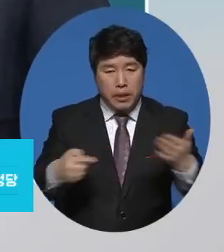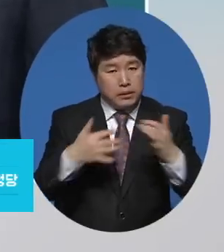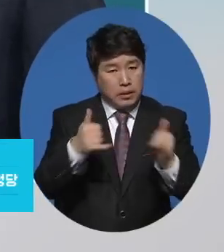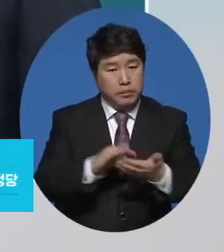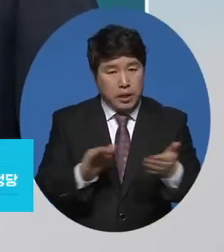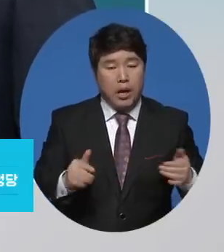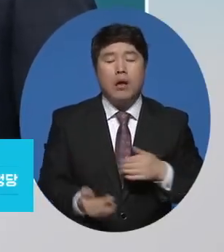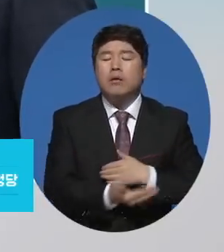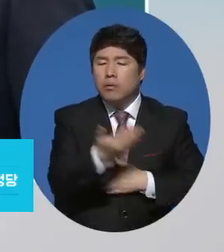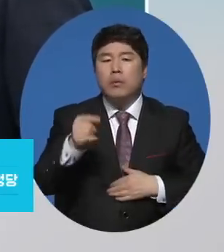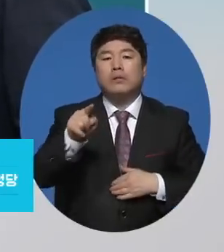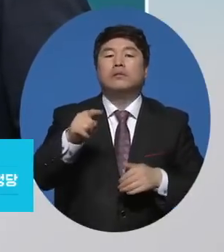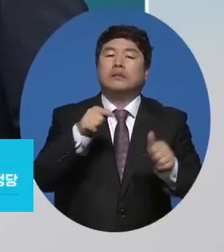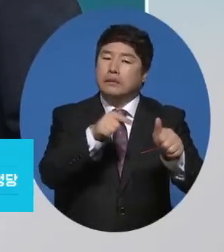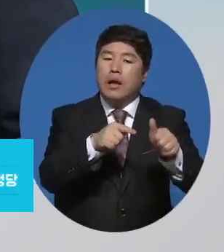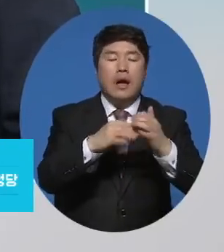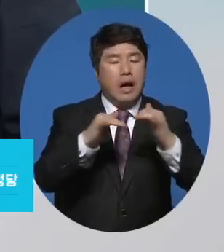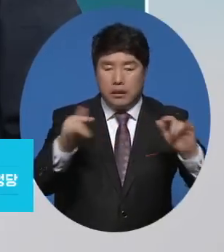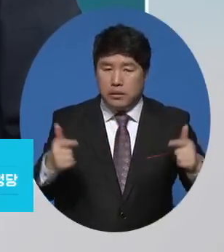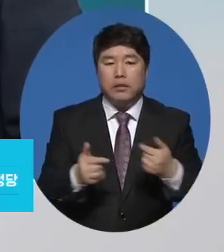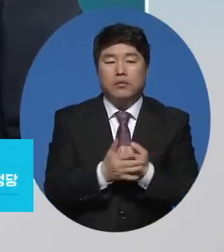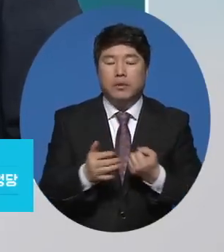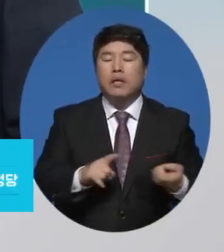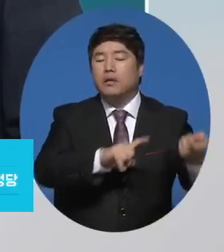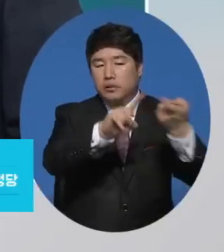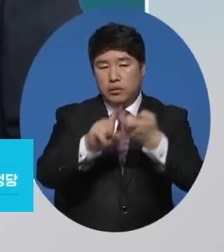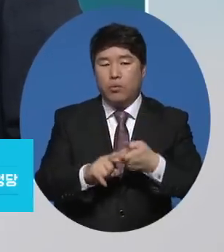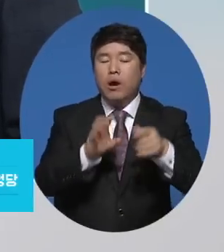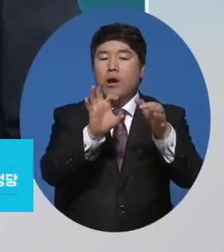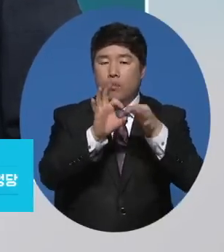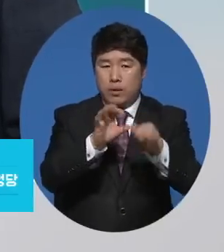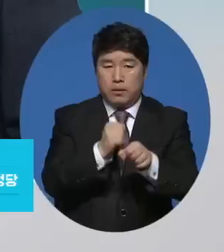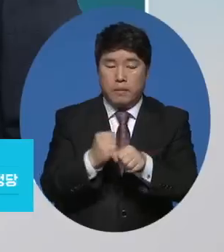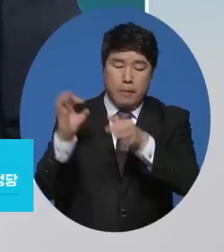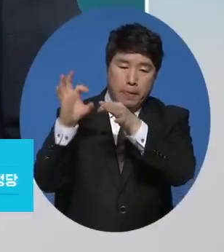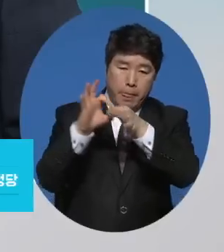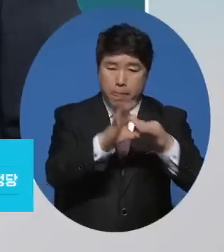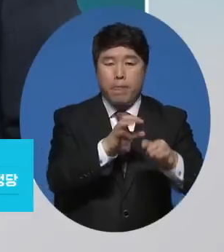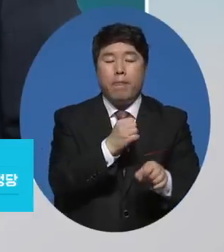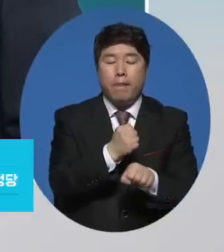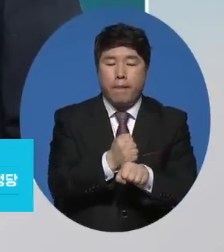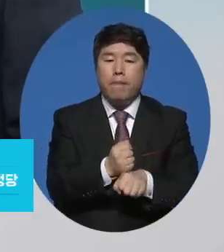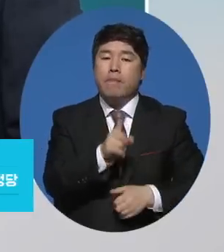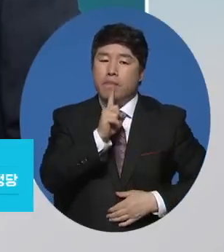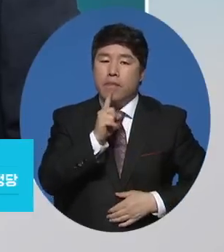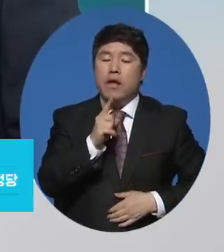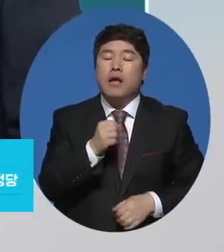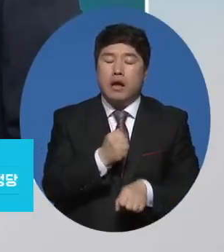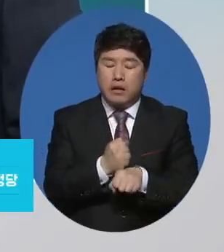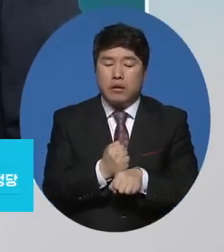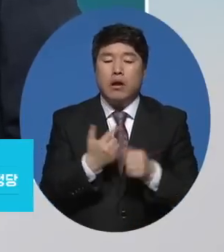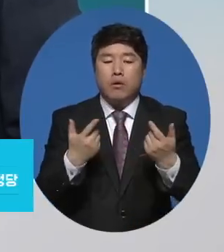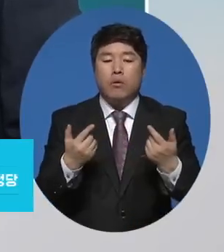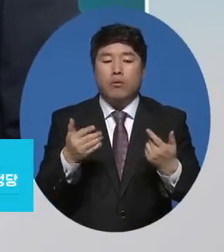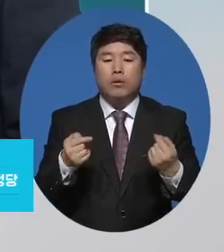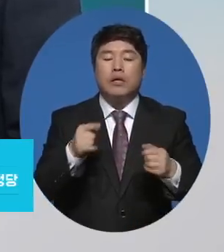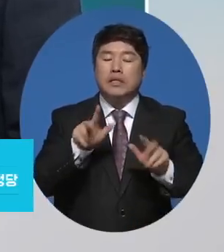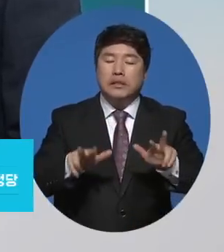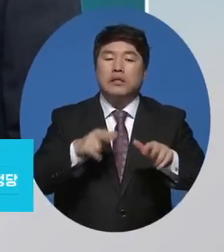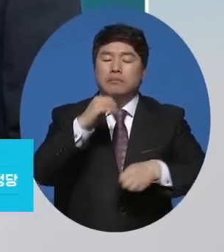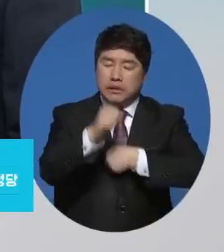여러분들은 그 대상자가 아니기 때문에 연정과 관련돼서 예 계속 진행합시다 했던 거고요 지금